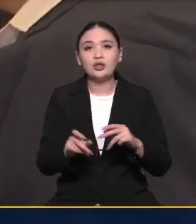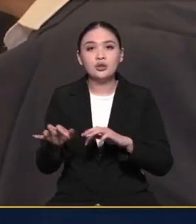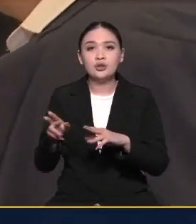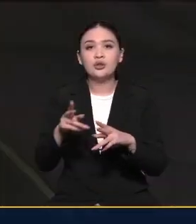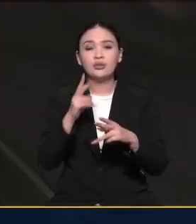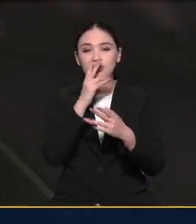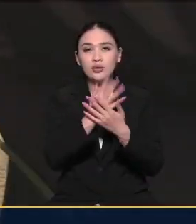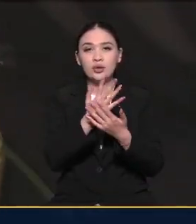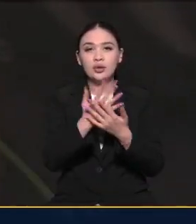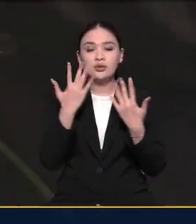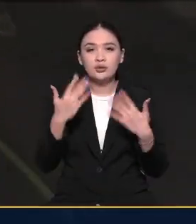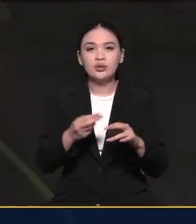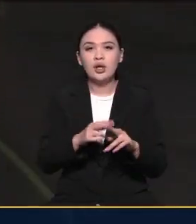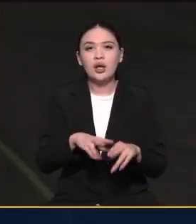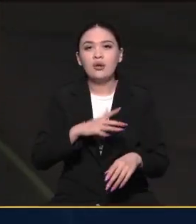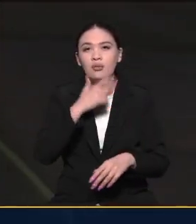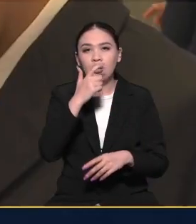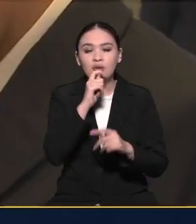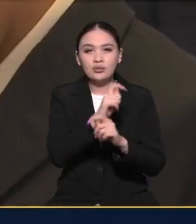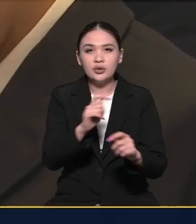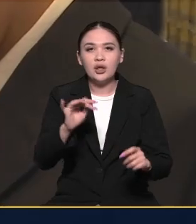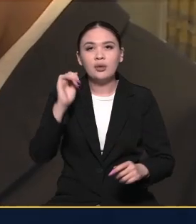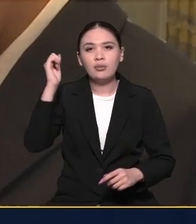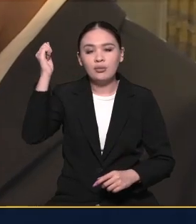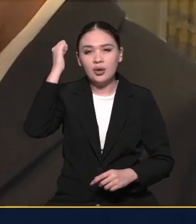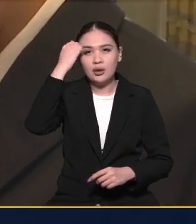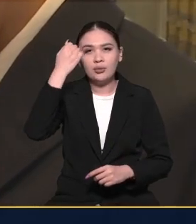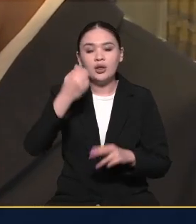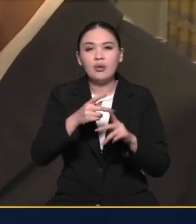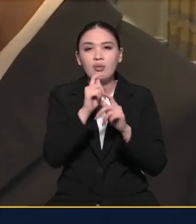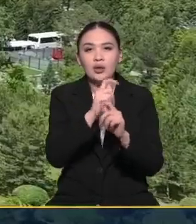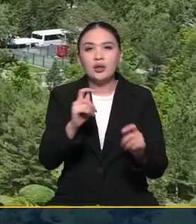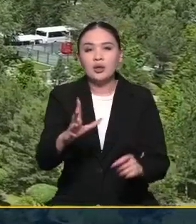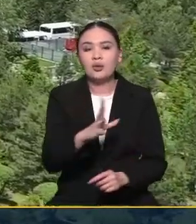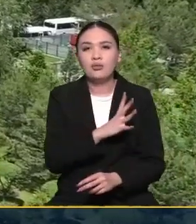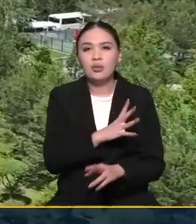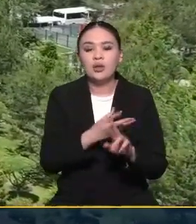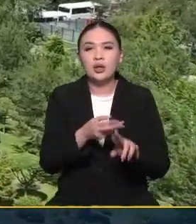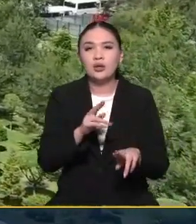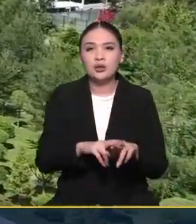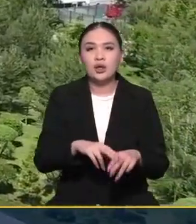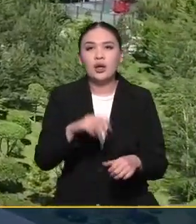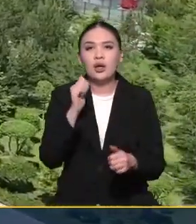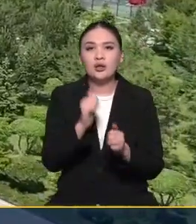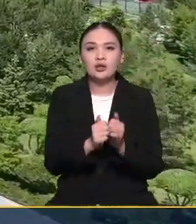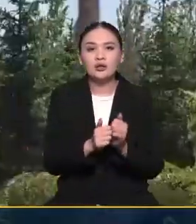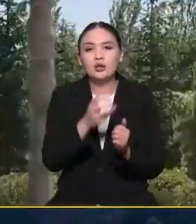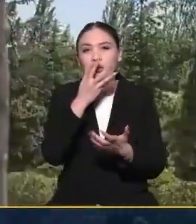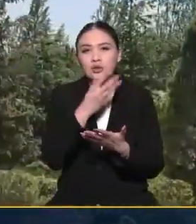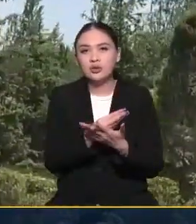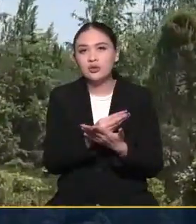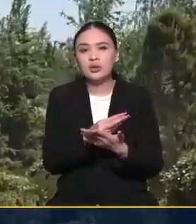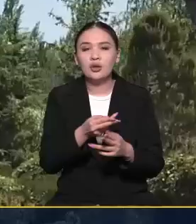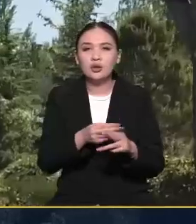детей угостили мороженым и вручили памятные подарки. После прогулки по резиденции каждый из них говорил вроде бы о своем